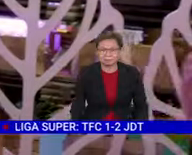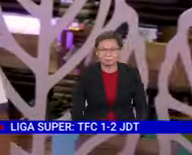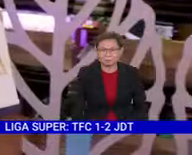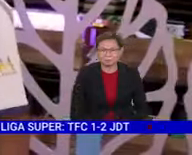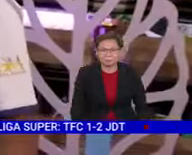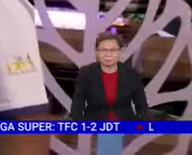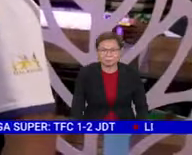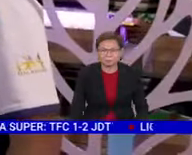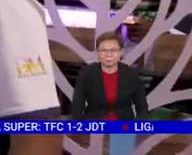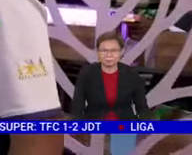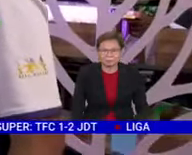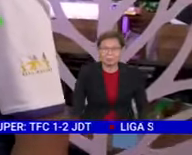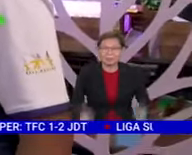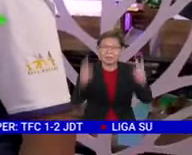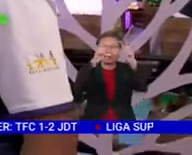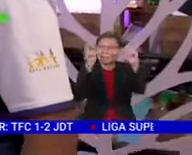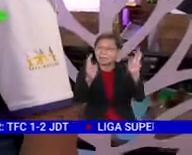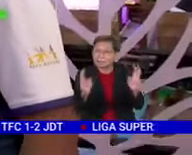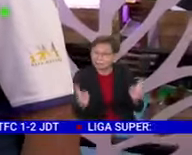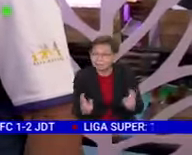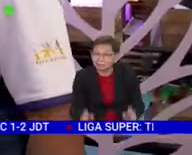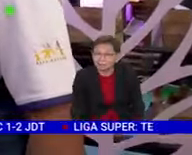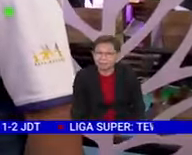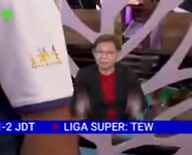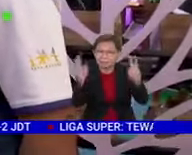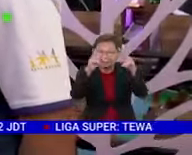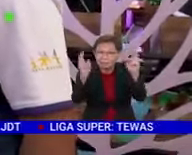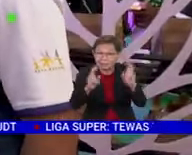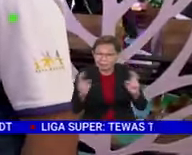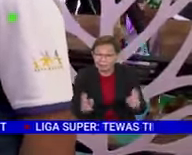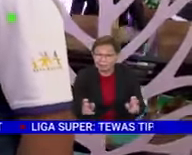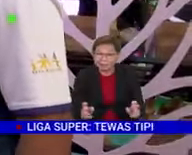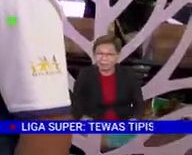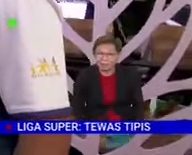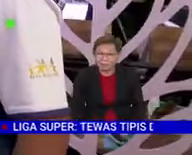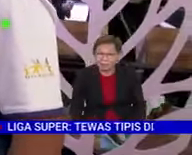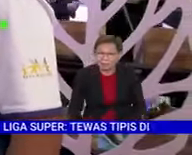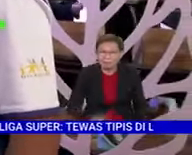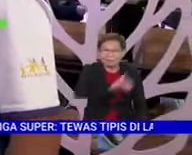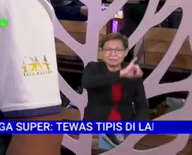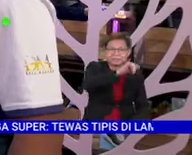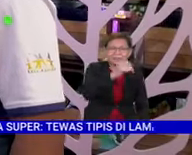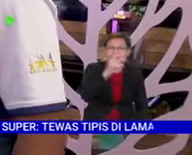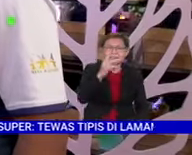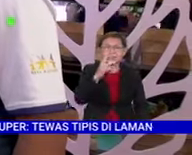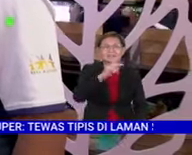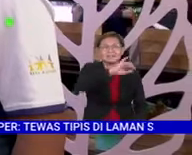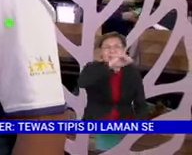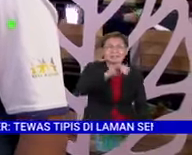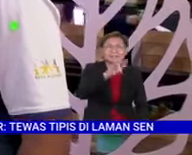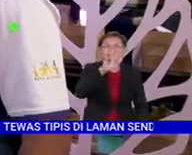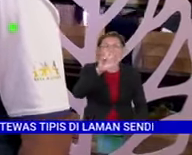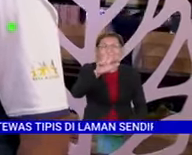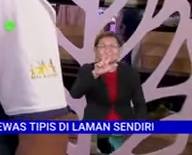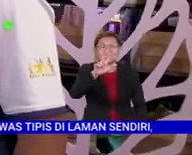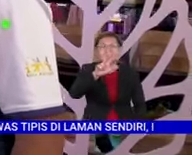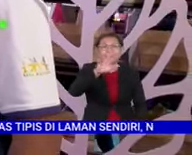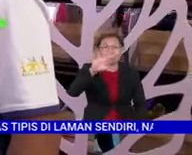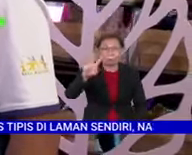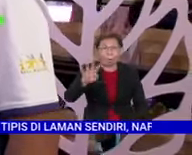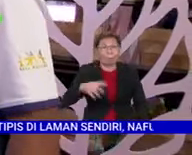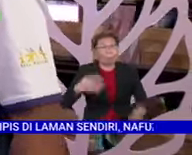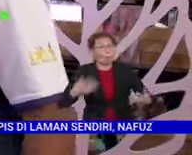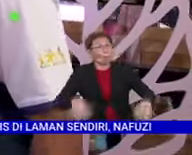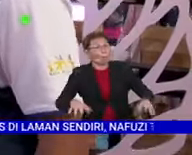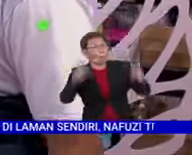Ya, rangka apa dia? Ini benda dia J34 Hong. J34 Hong? Huh, besar tu rangka ni.